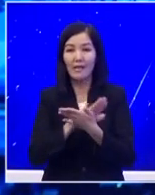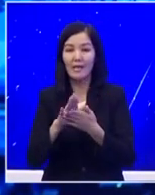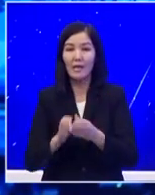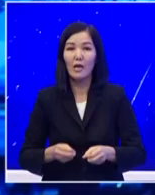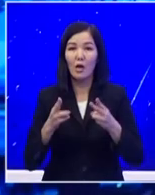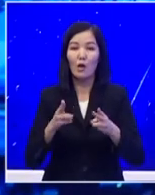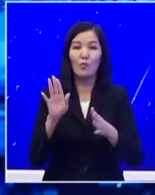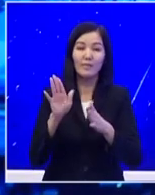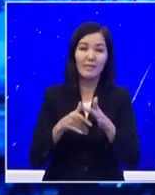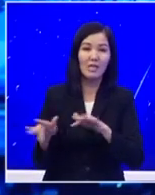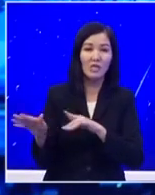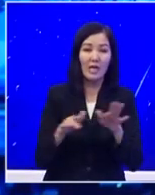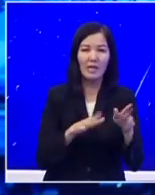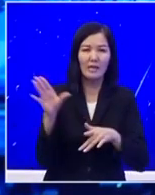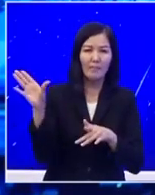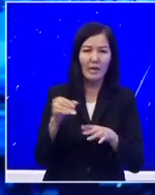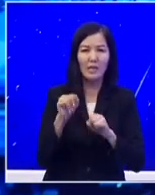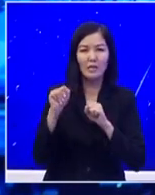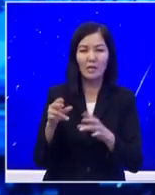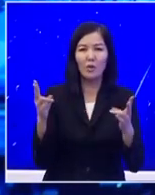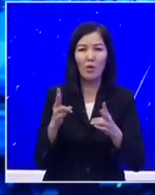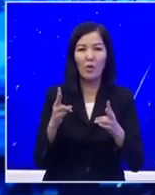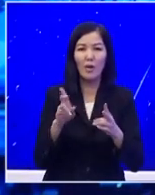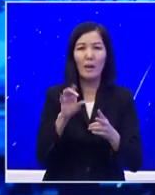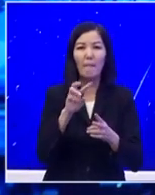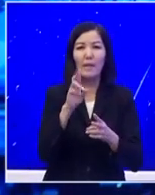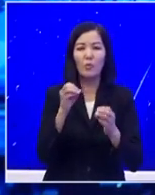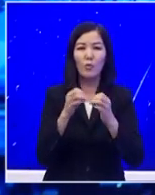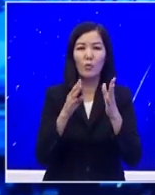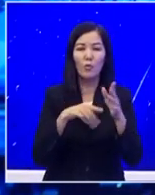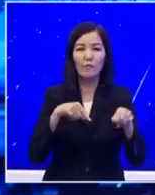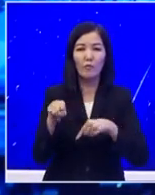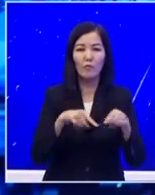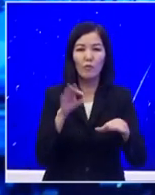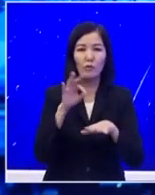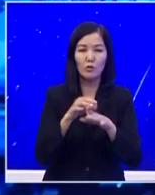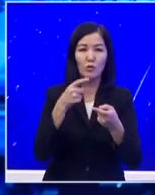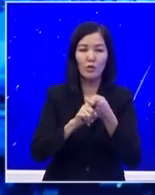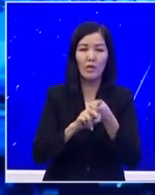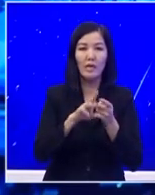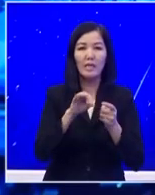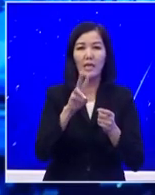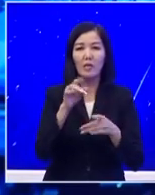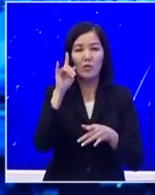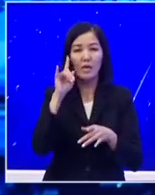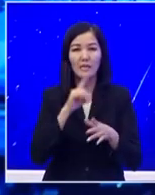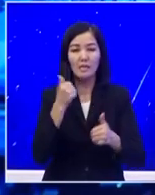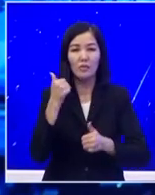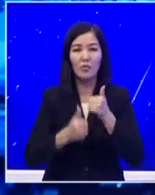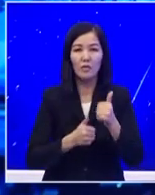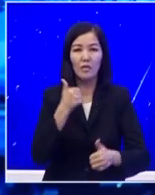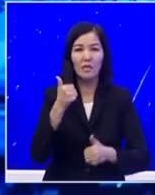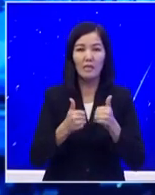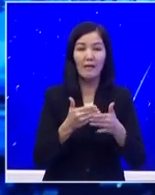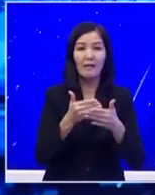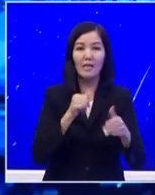шаралары толық сақталуы тиіс. Болгарияда 19 футболшы коронавирусқа шалдықты. Триатлоннан Қазақстанда өтетін халықаралық